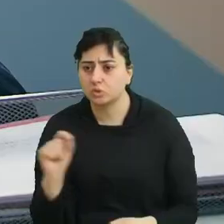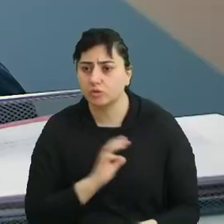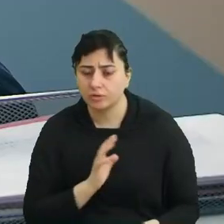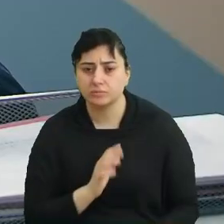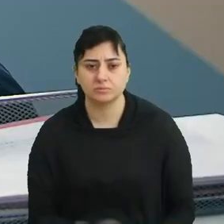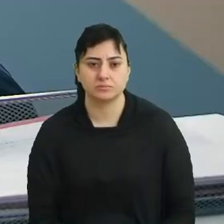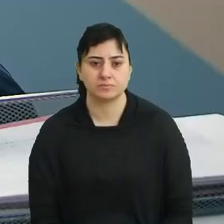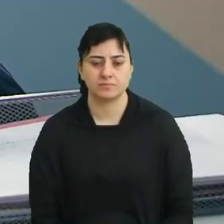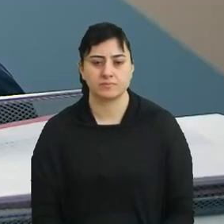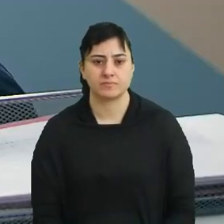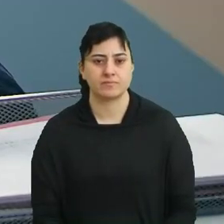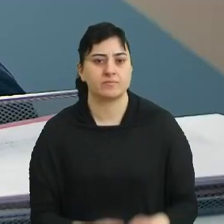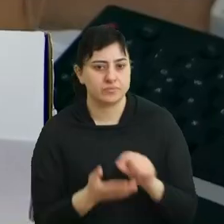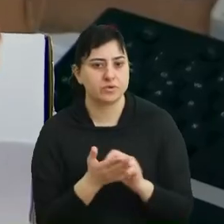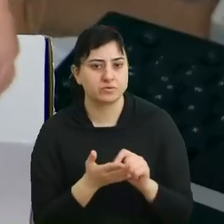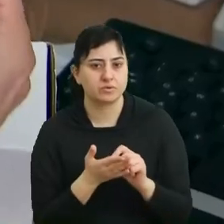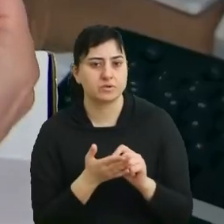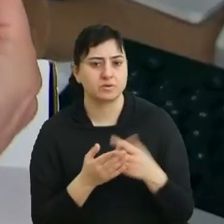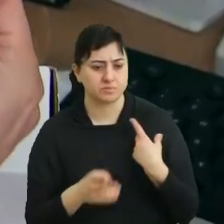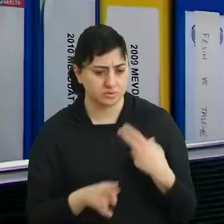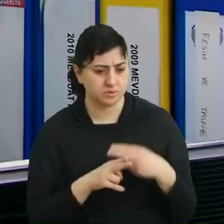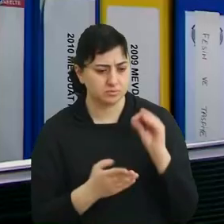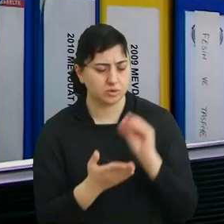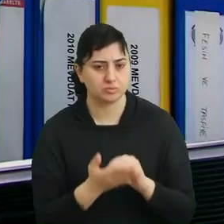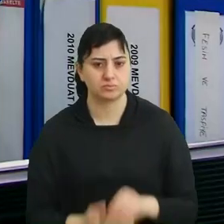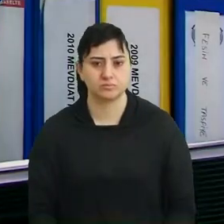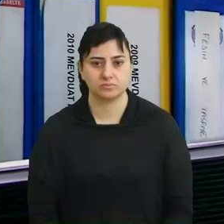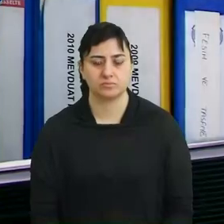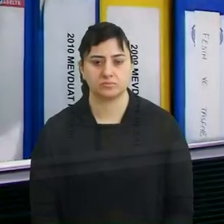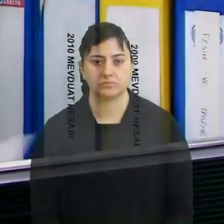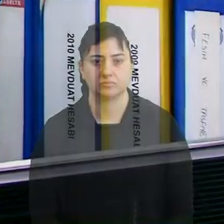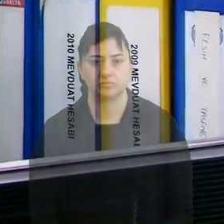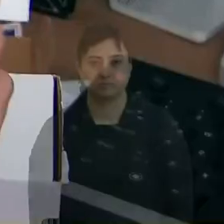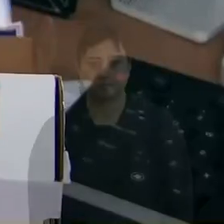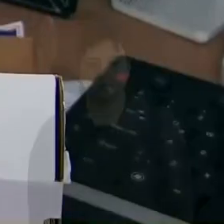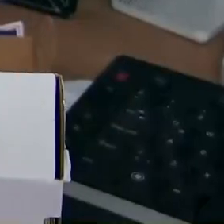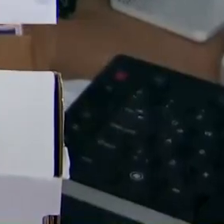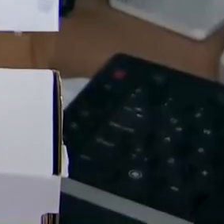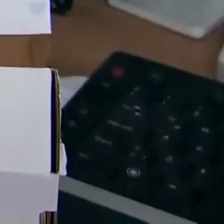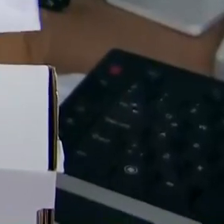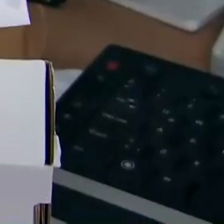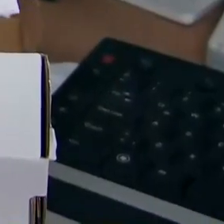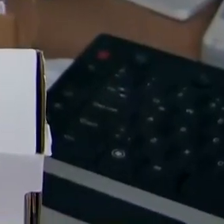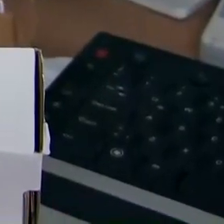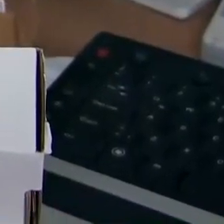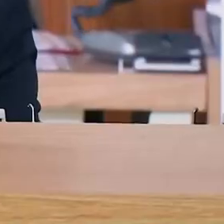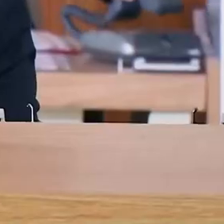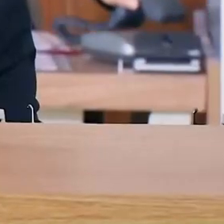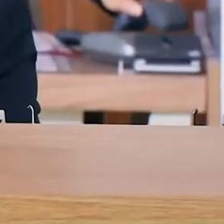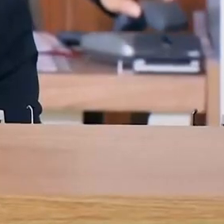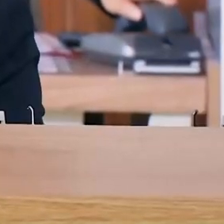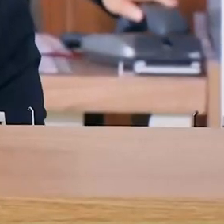peki? Yazıyor. Adım yazıyor. Tuba rahat bir nefes alıp işine döndü. Nurhan'ın masasında